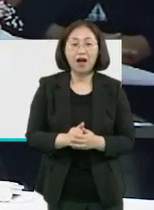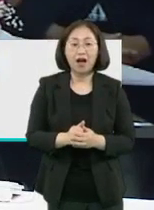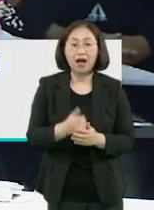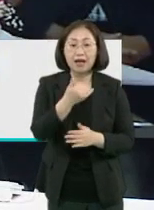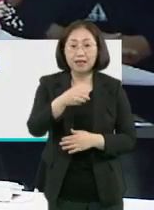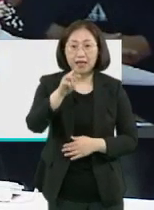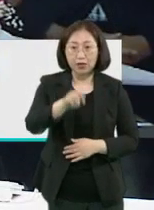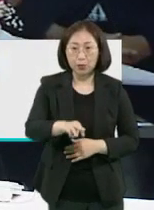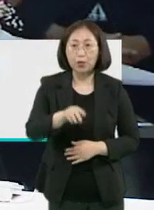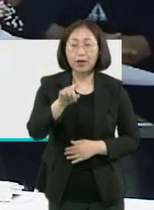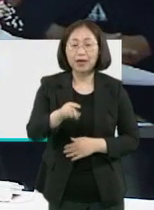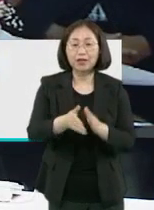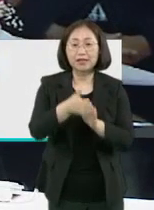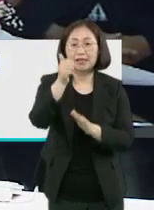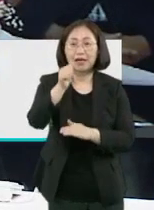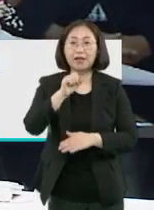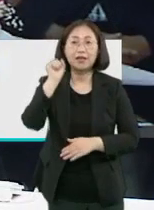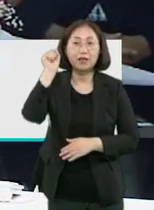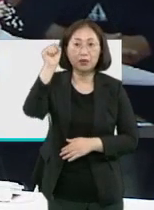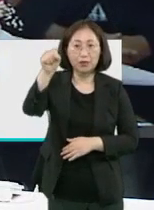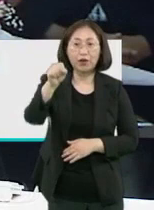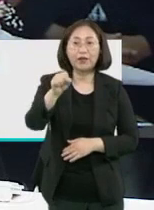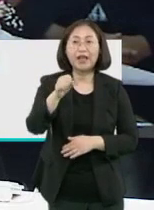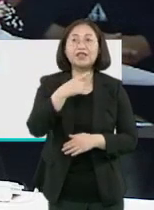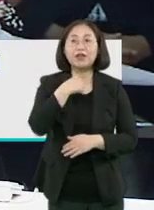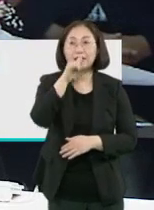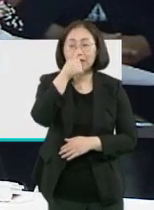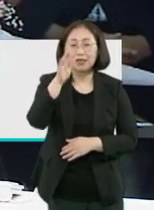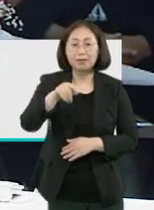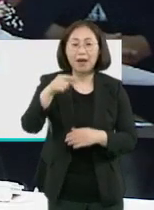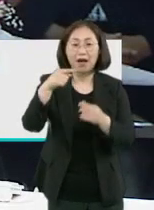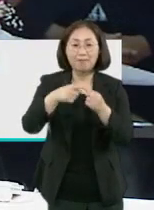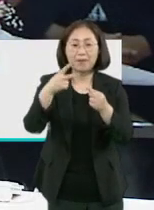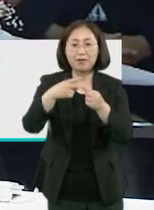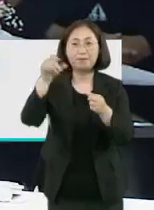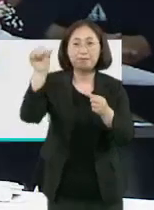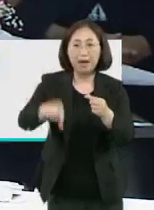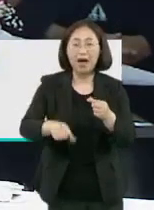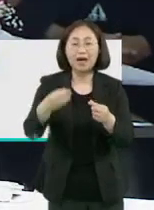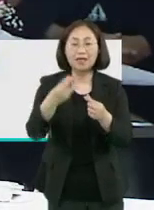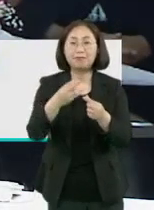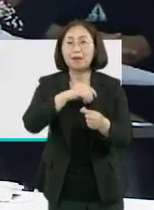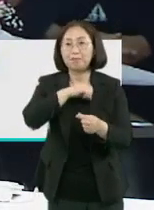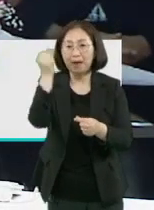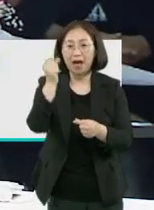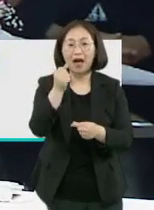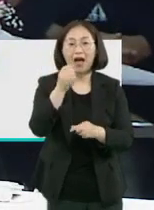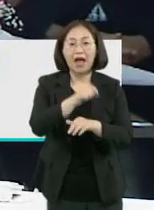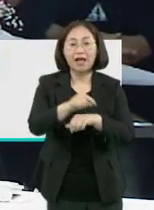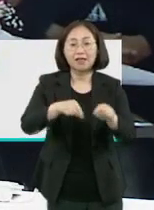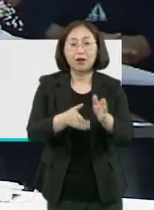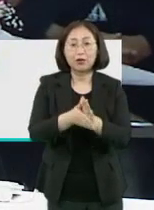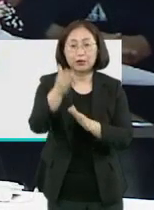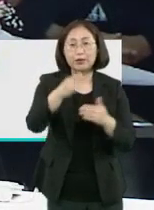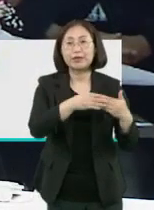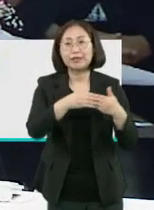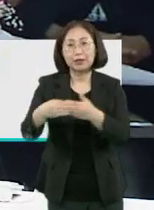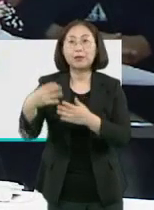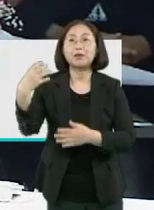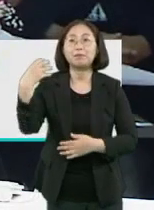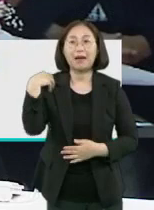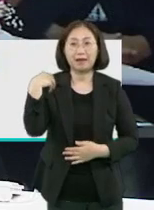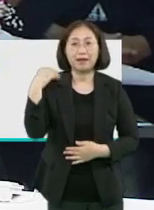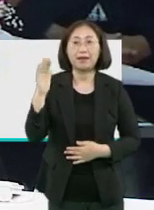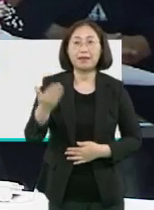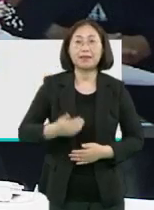세종의 터를 닦고 시장직에 도전했지만 번번이 낙선하다가 삼수만의 뜻을 이뤄 행정수도의 제도약을 진두지휘하게